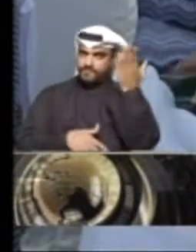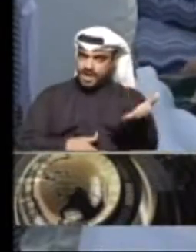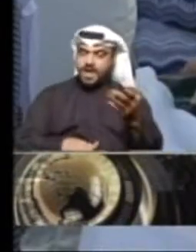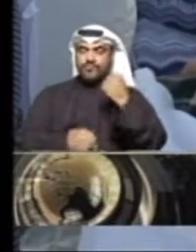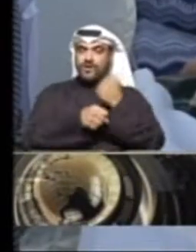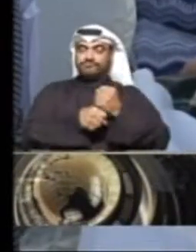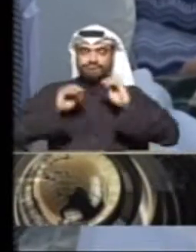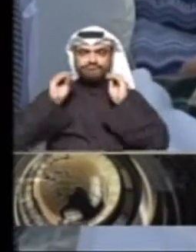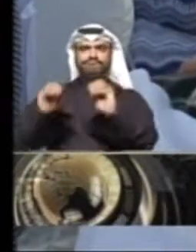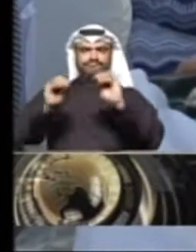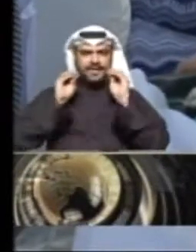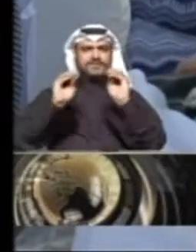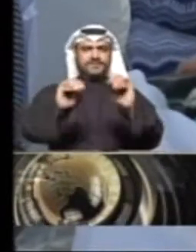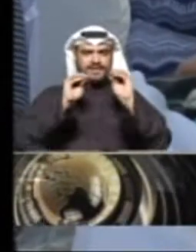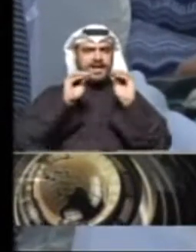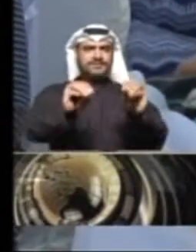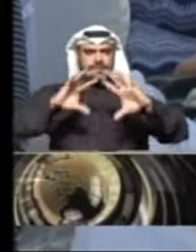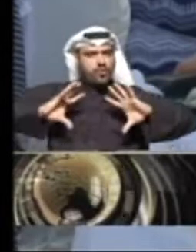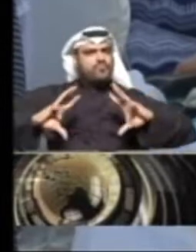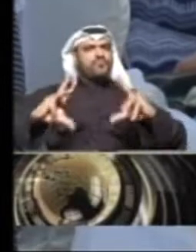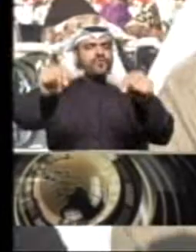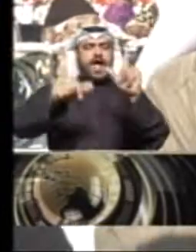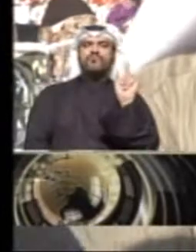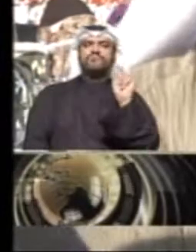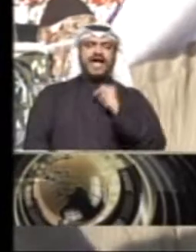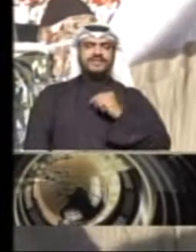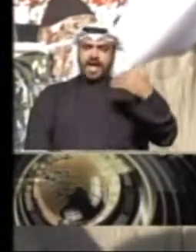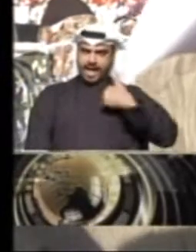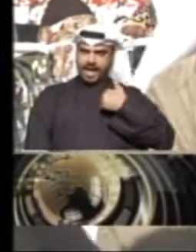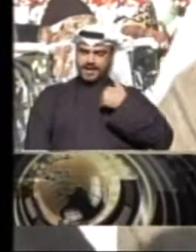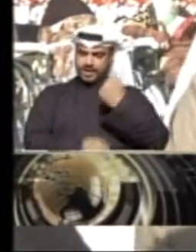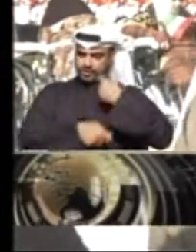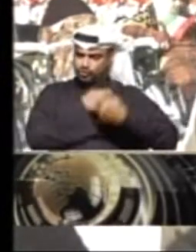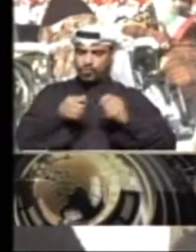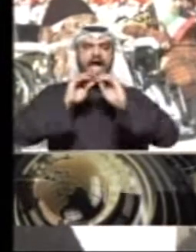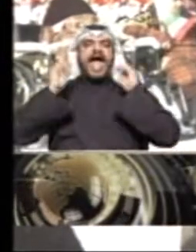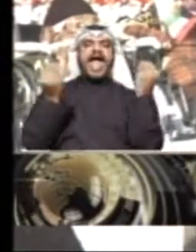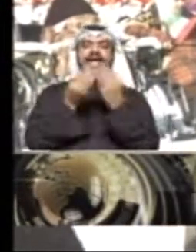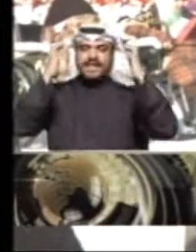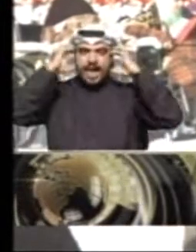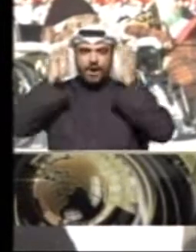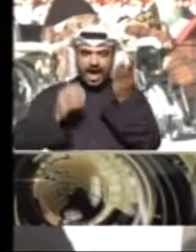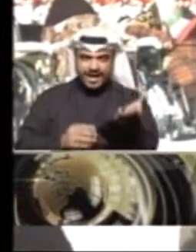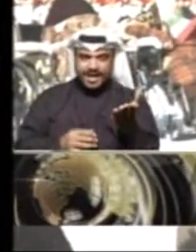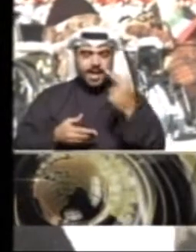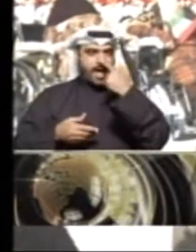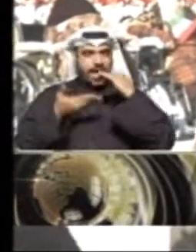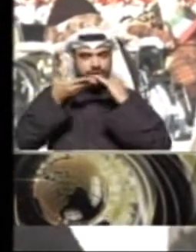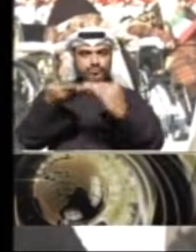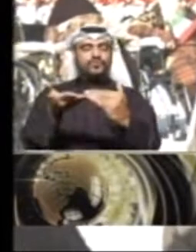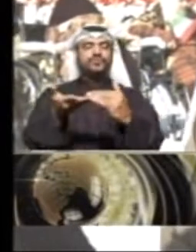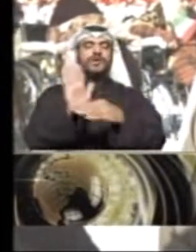وتأهيل مهنيا وغيرها من الخدمات المميزة. نحن نقوم بتقديم أوجه الرعاية المختلفة، سواء